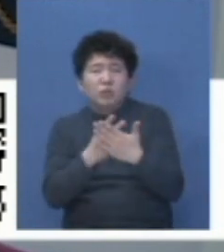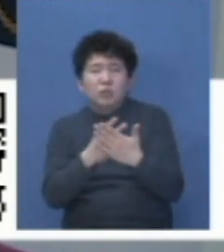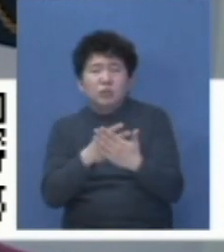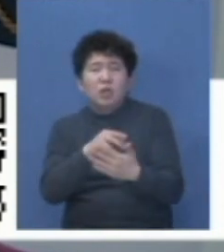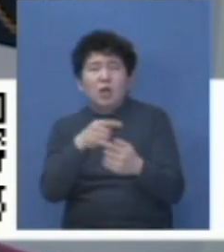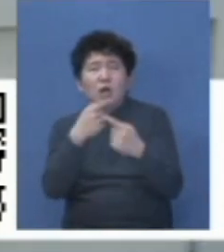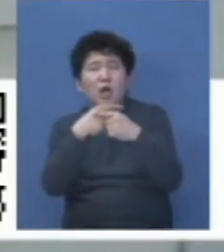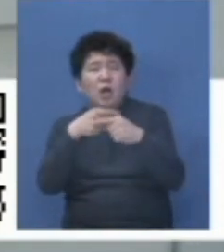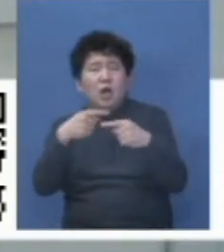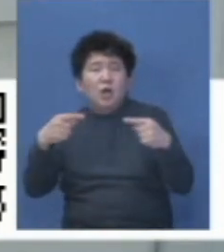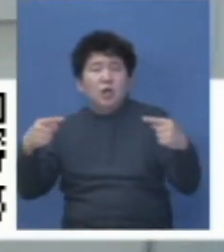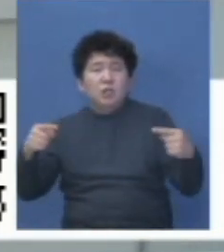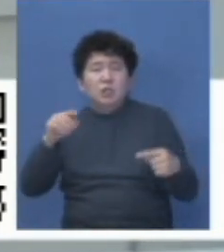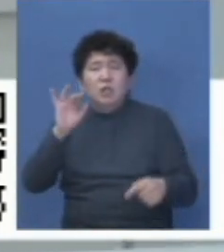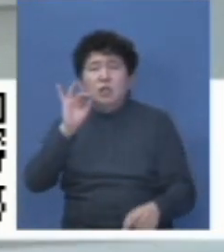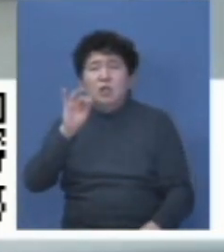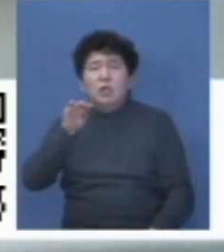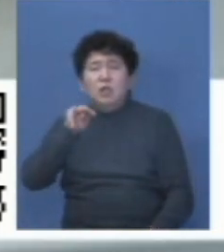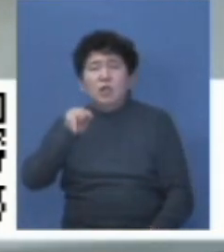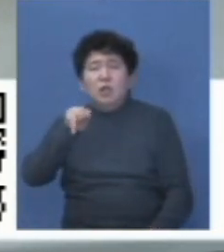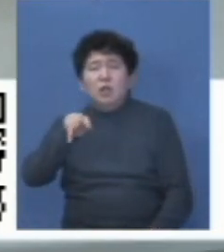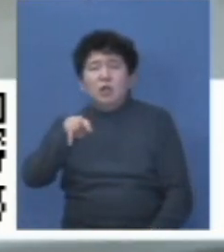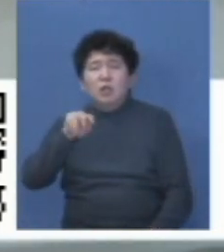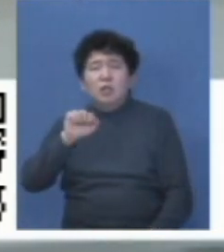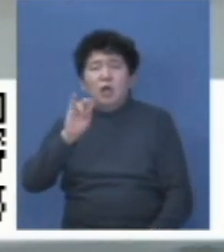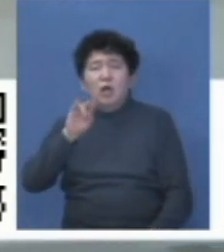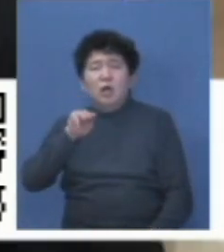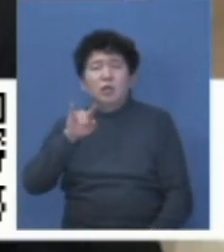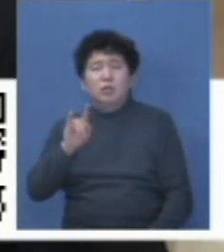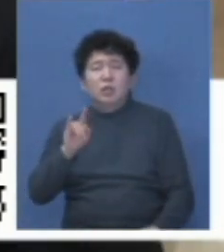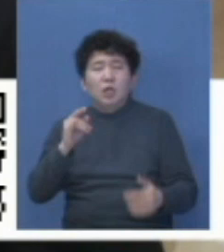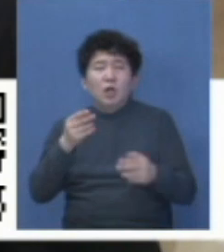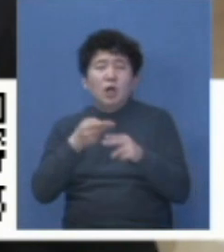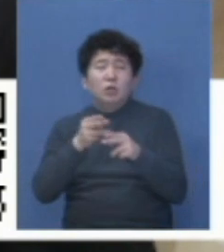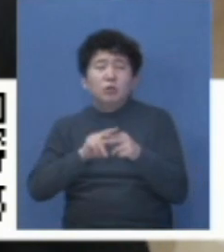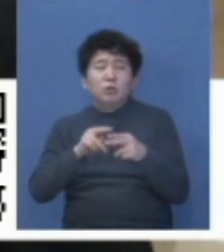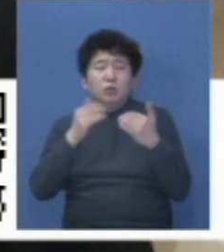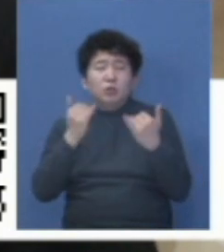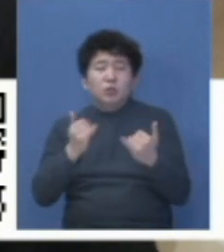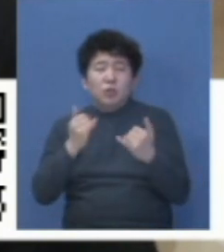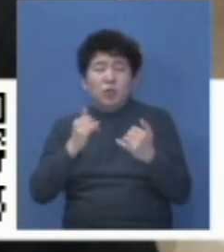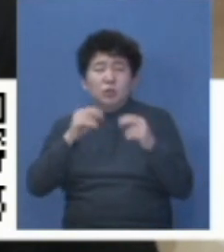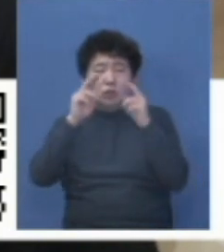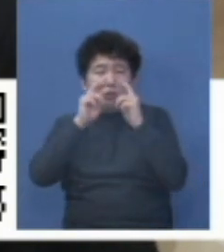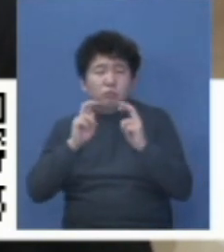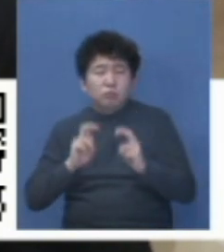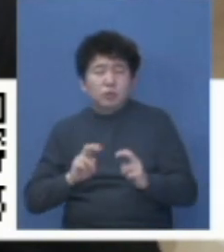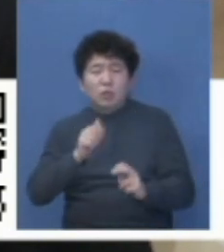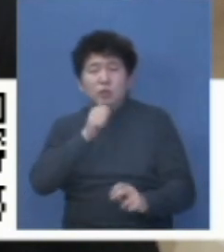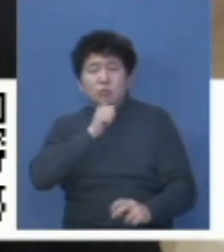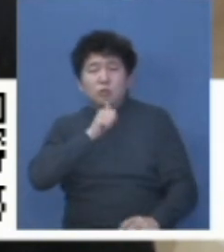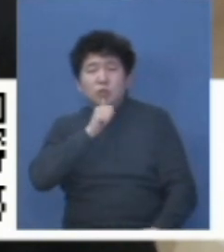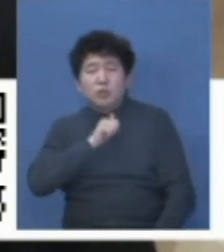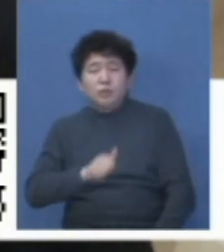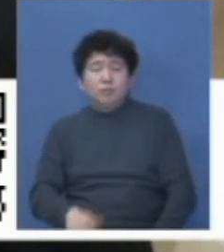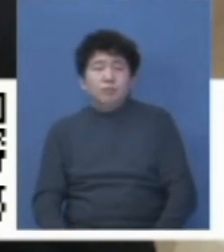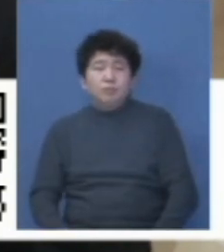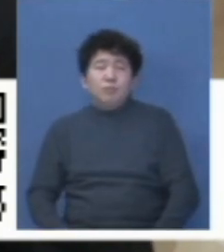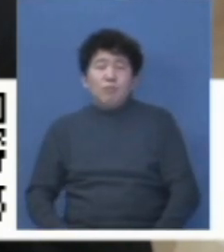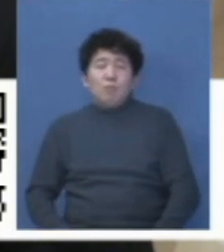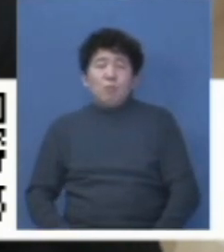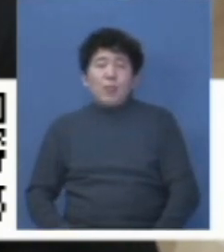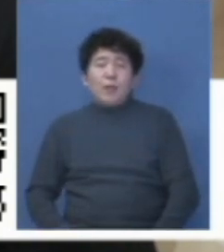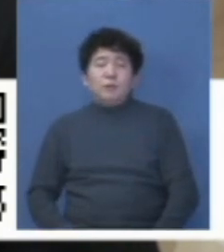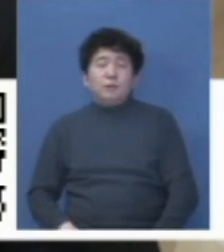медицинских имплантов, которые проходят клинические испытания. Очень рад, что посетил этот форум. Очень благодарен руководству, очень благодарен